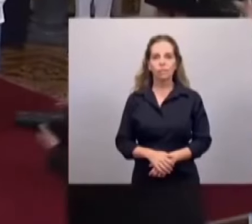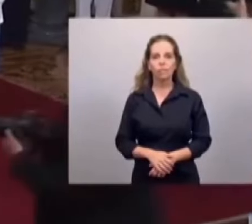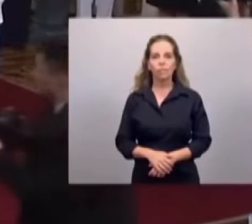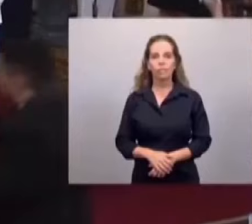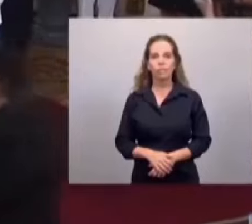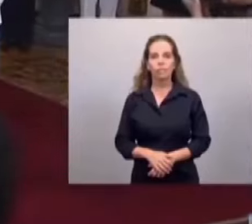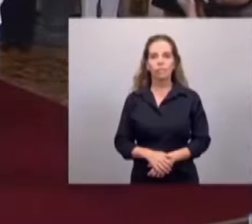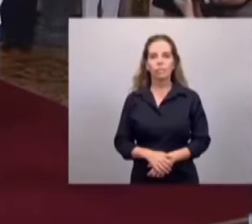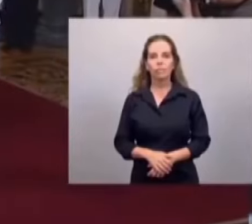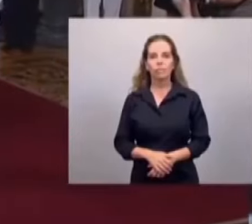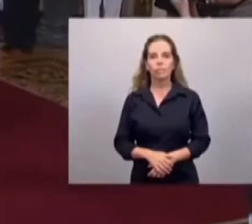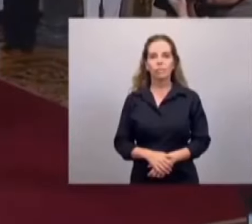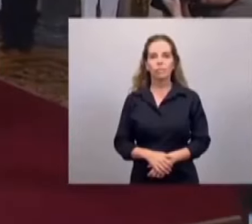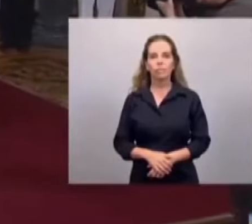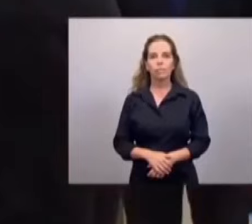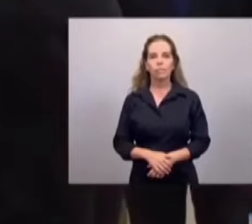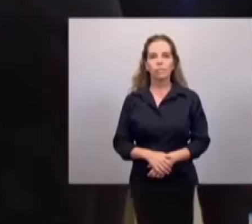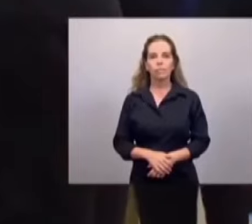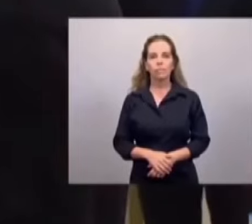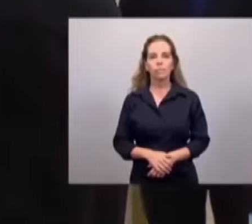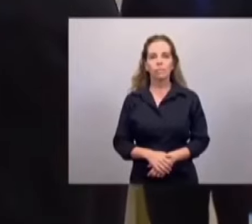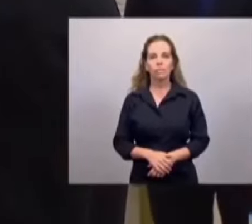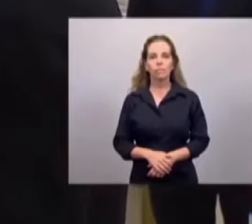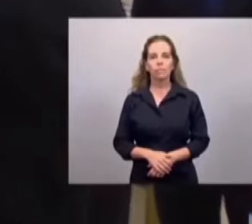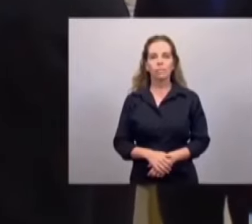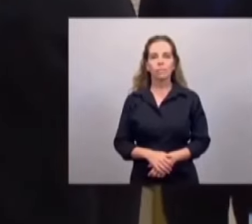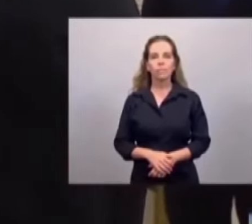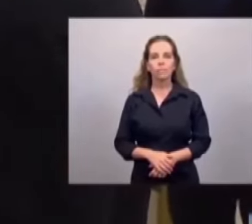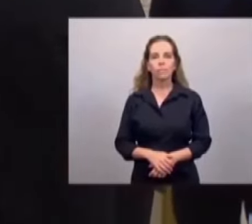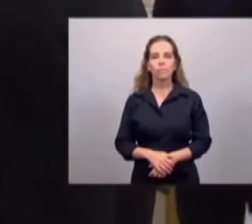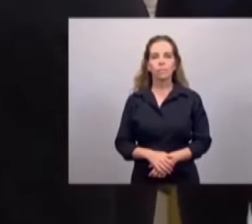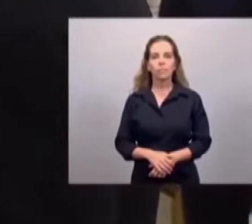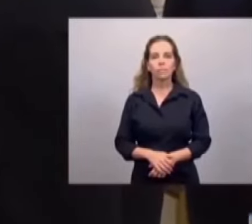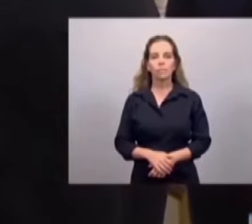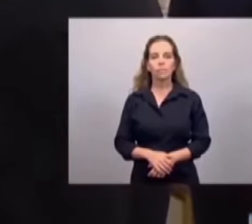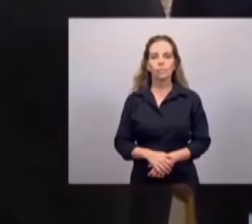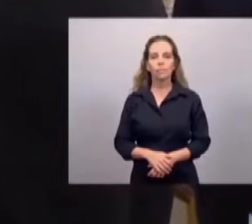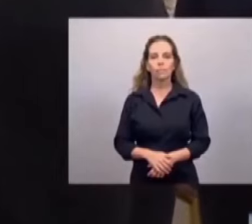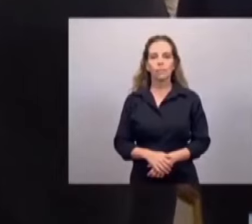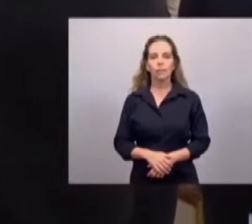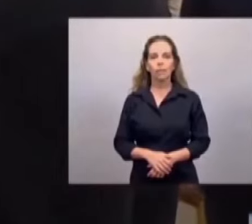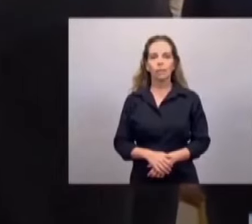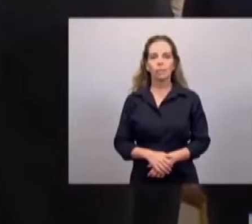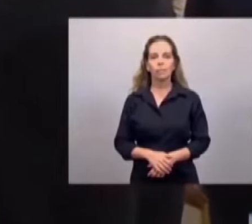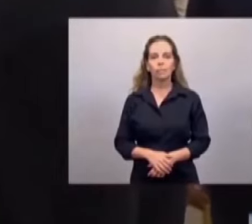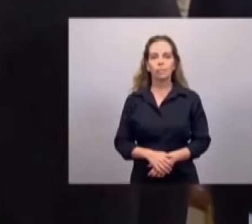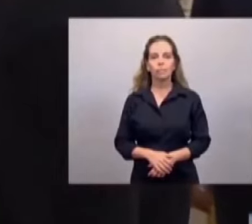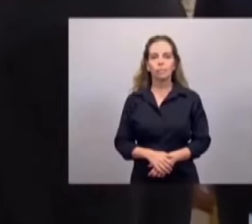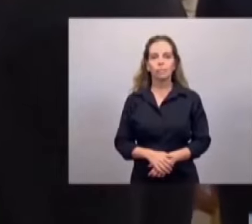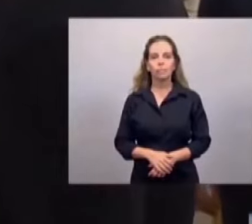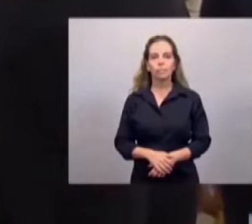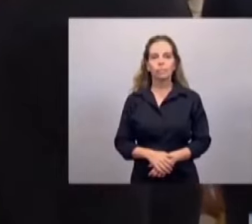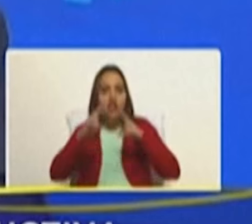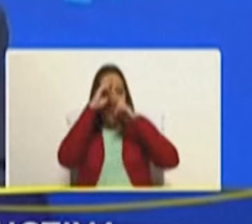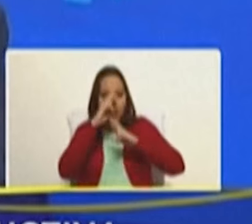Arjantin'in yardımıyla ABD tarafından el konulduğunu söyledi bunu hırsızlık olarak nitelendirdi maduro ülkenin